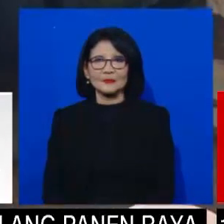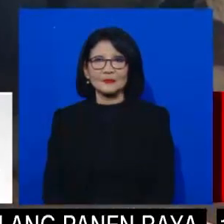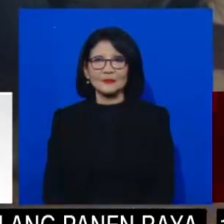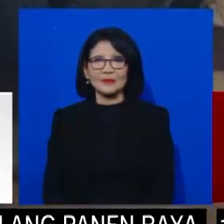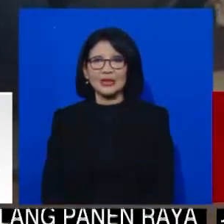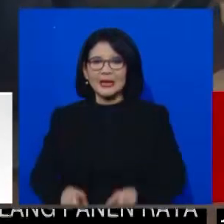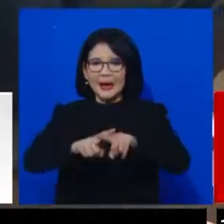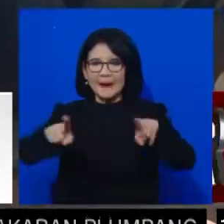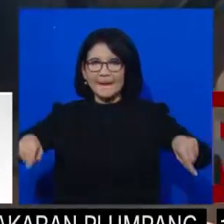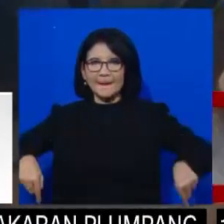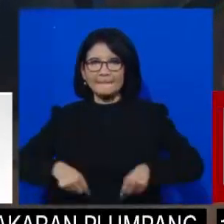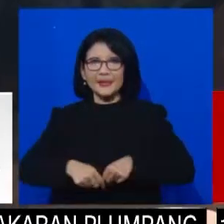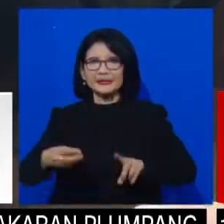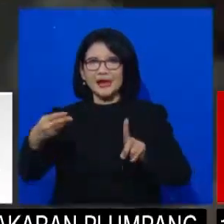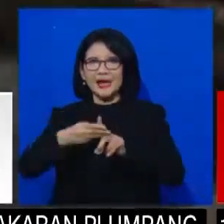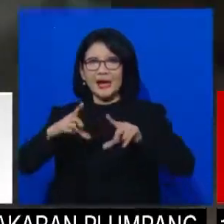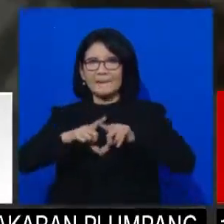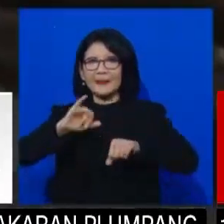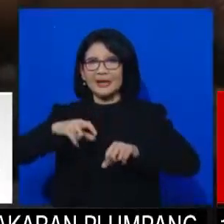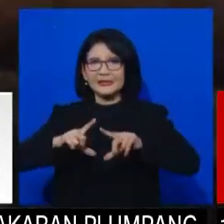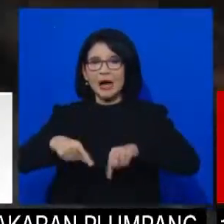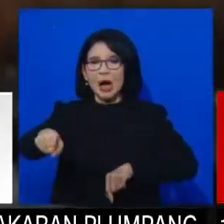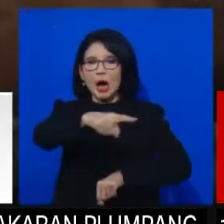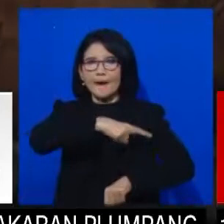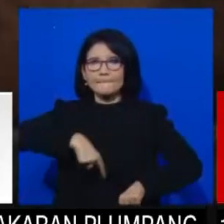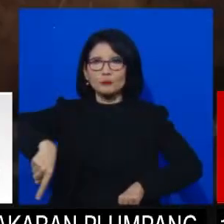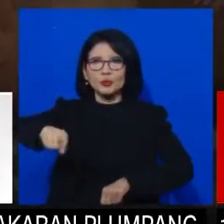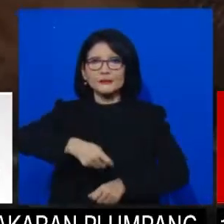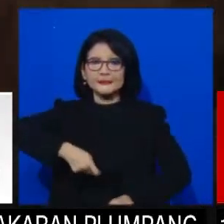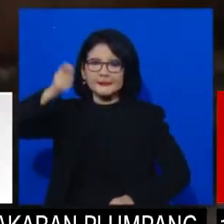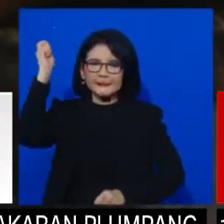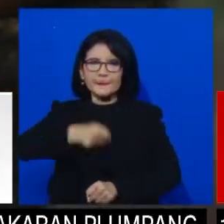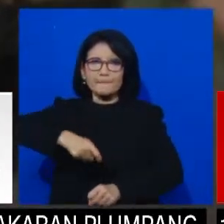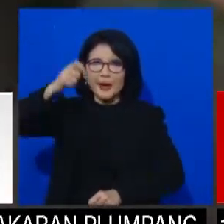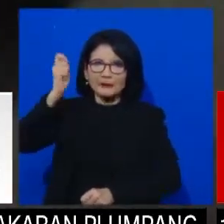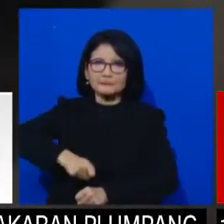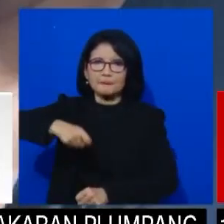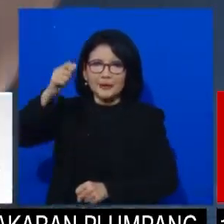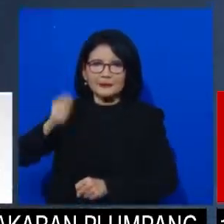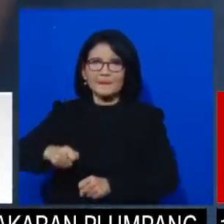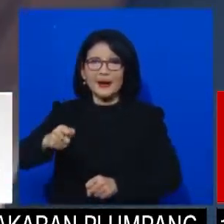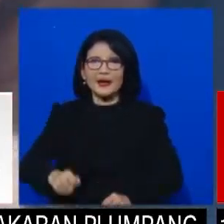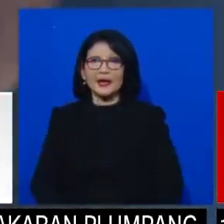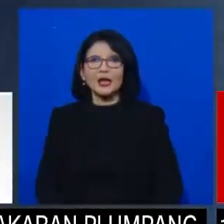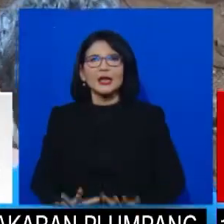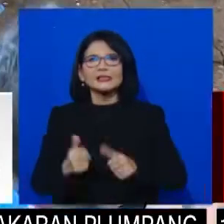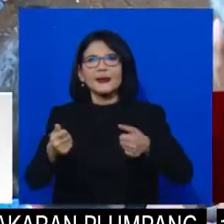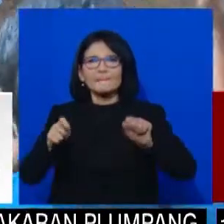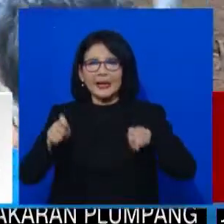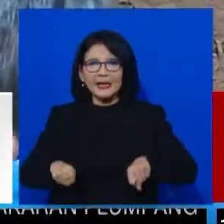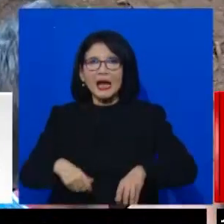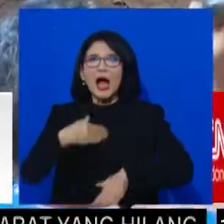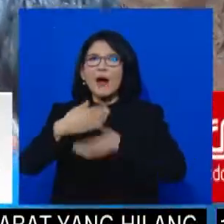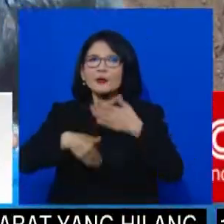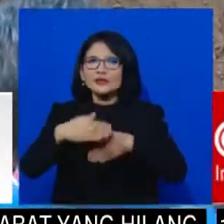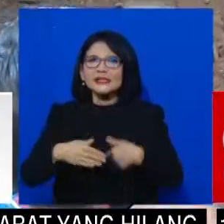Lembaran-lembaran baja berbentuk bulat akan masuk ke proses utama, yaitu menempa menjadi wajan siap pakai. Terlihat sederhana, hanya